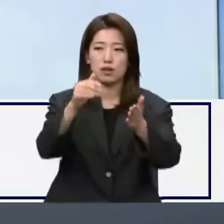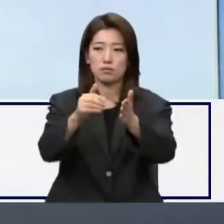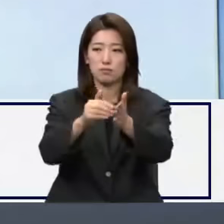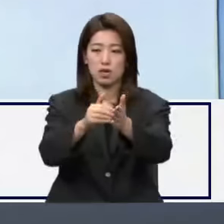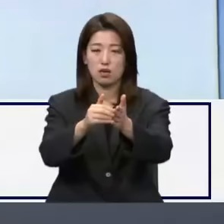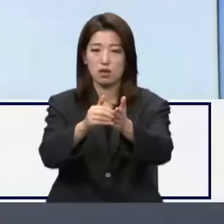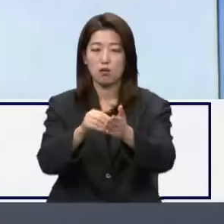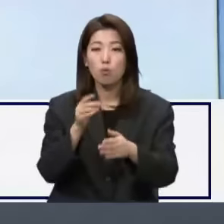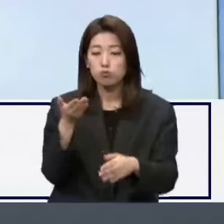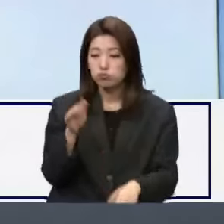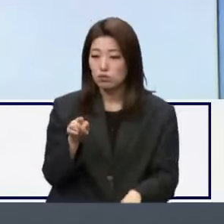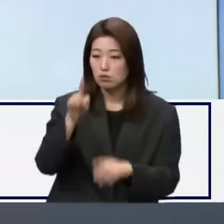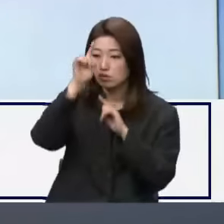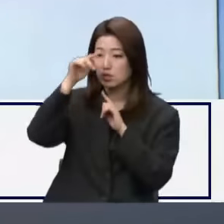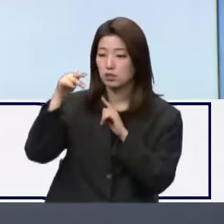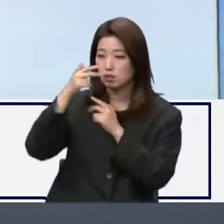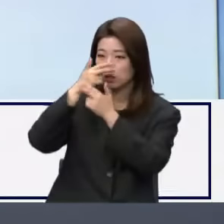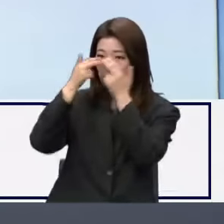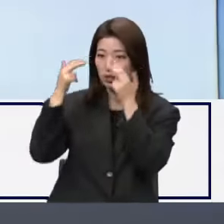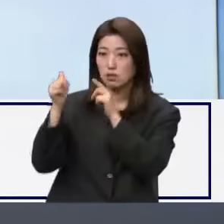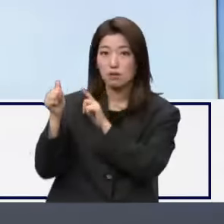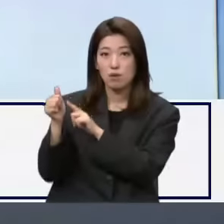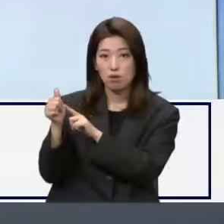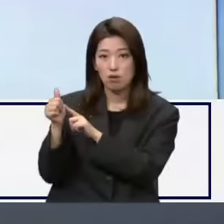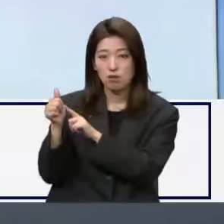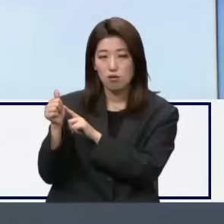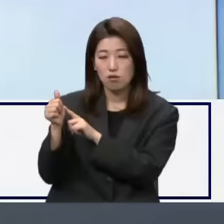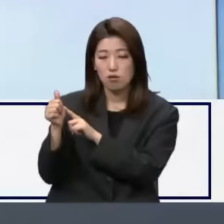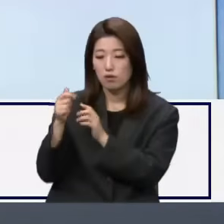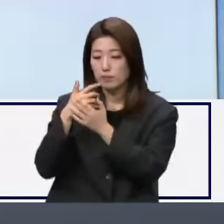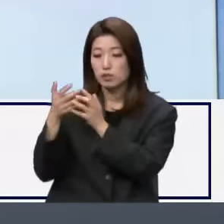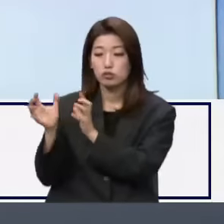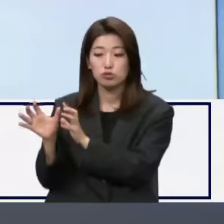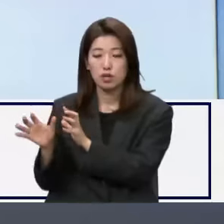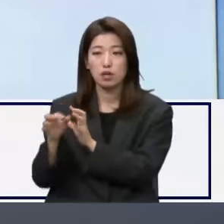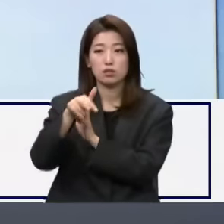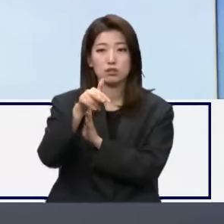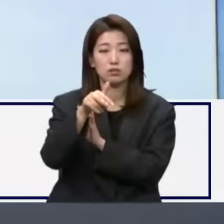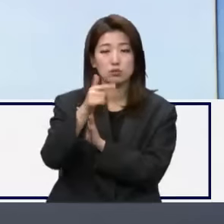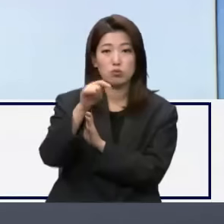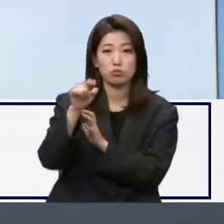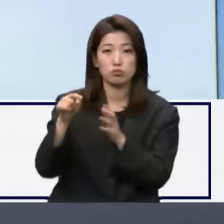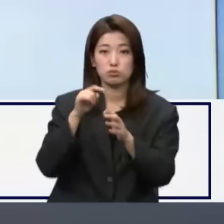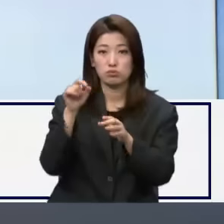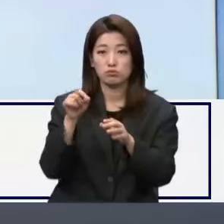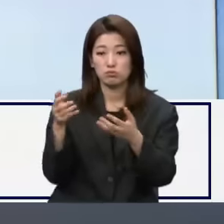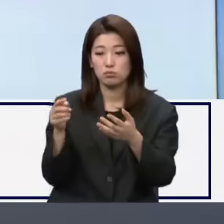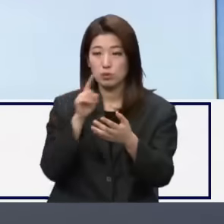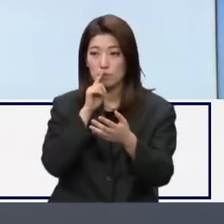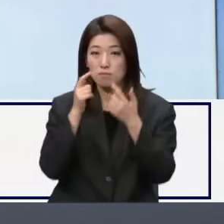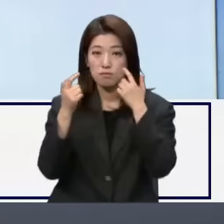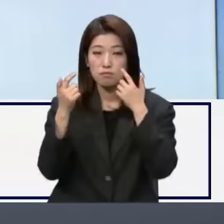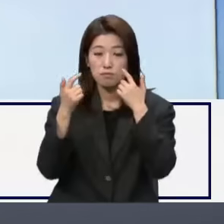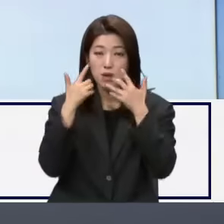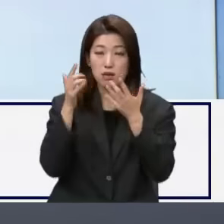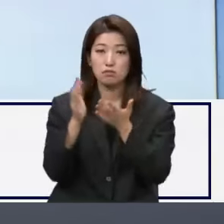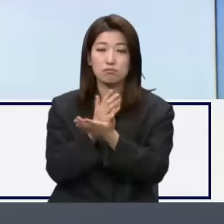조국 대표가 한동훈 특검법을 얘기를 하면서 살짝 좀 뒤로 묻힌 특법 발리도 있었어요 뭐냐